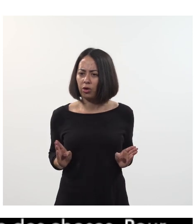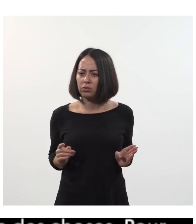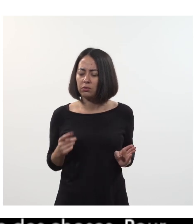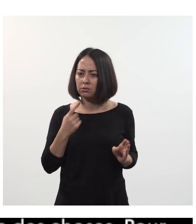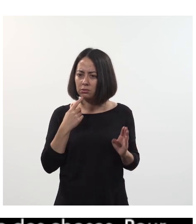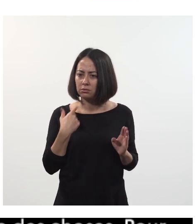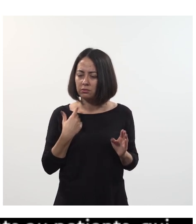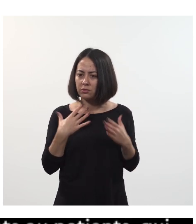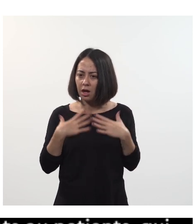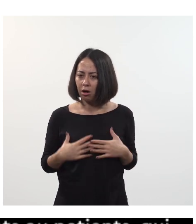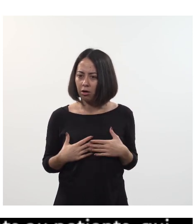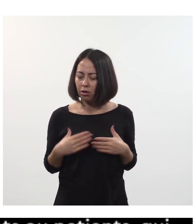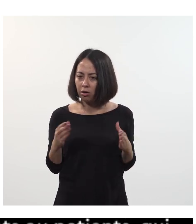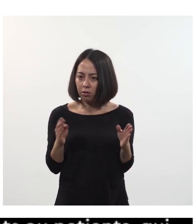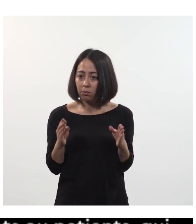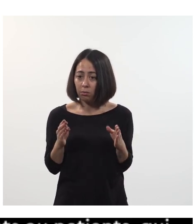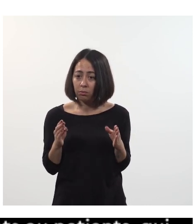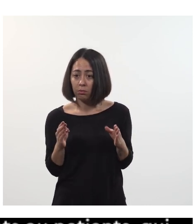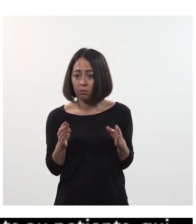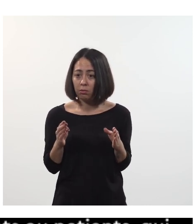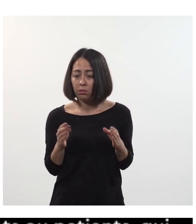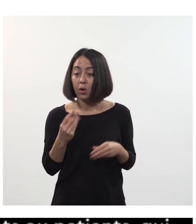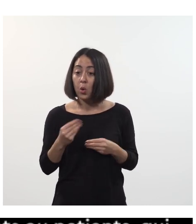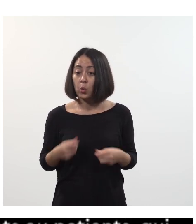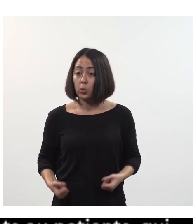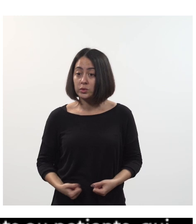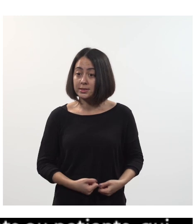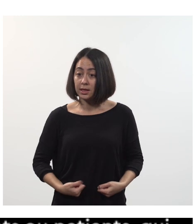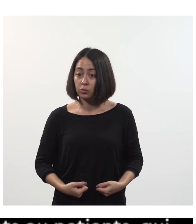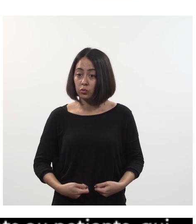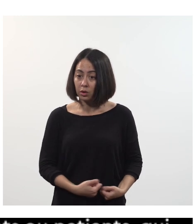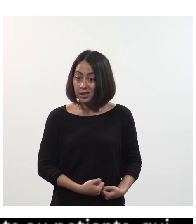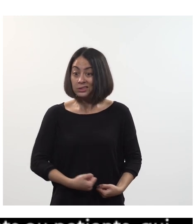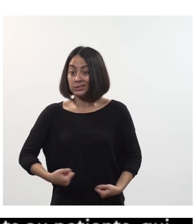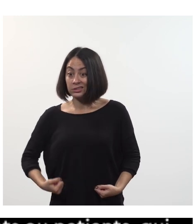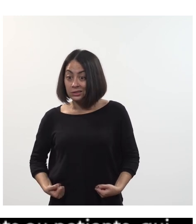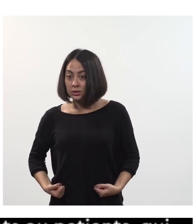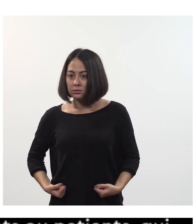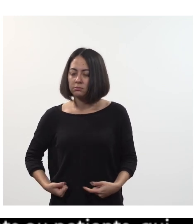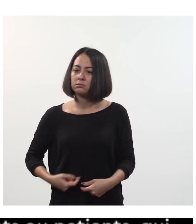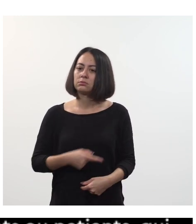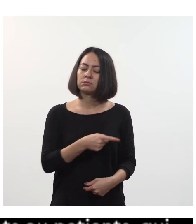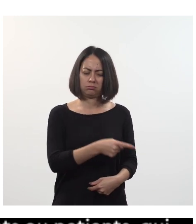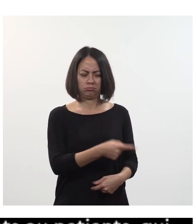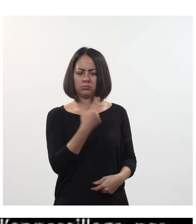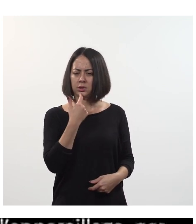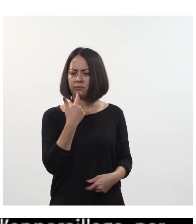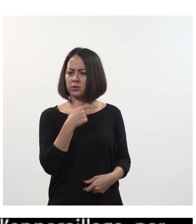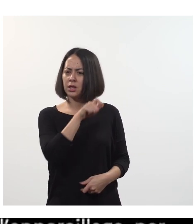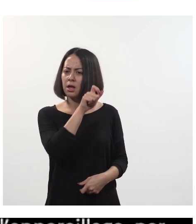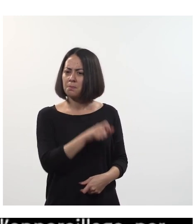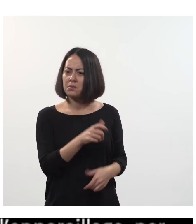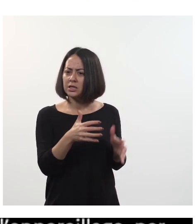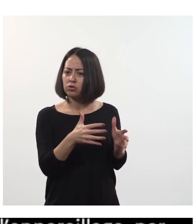dedans. L'écran de ceinture qu'on resserre, ça, c'est qu'il y a un souci, c'est que la personne, elle a perdu bah, de la masse, bien sûr, du